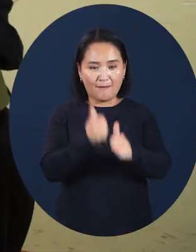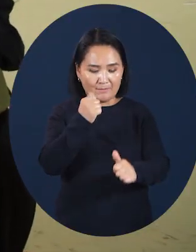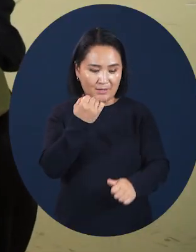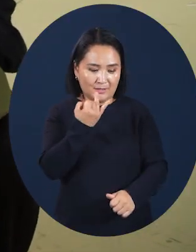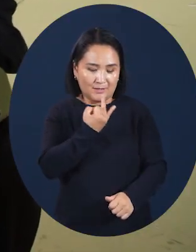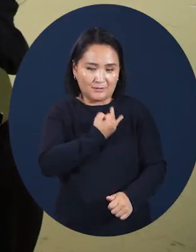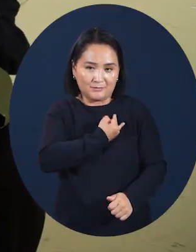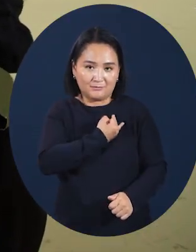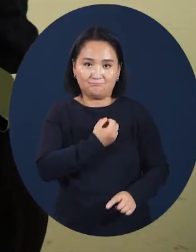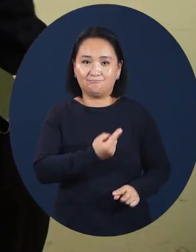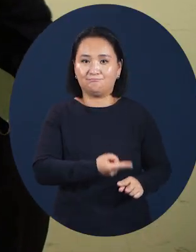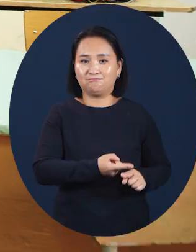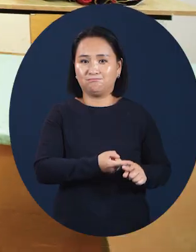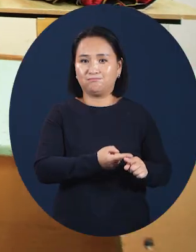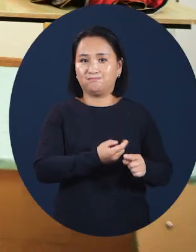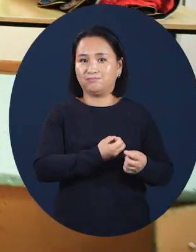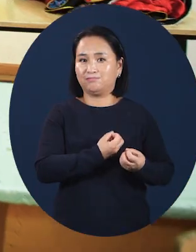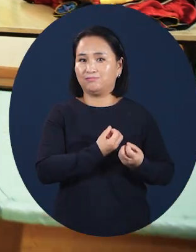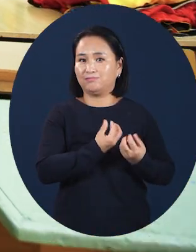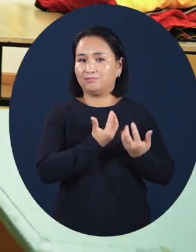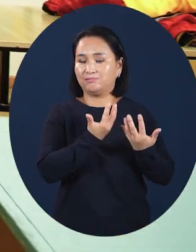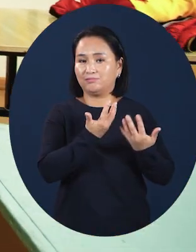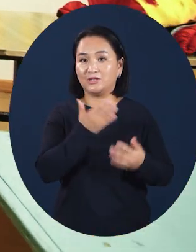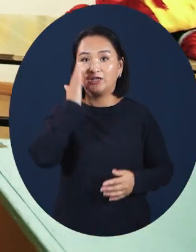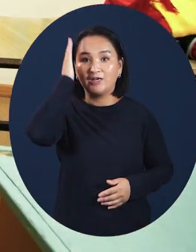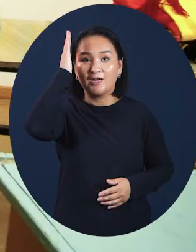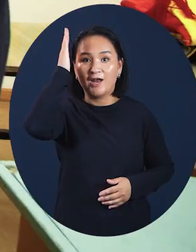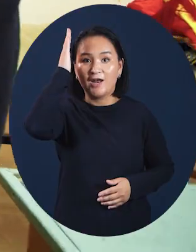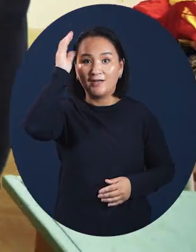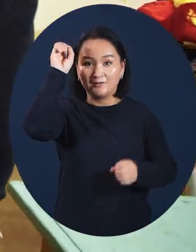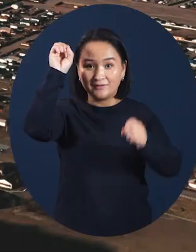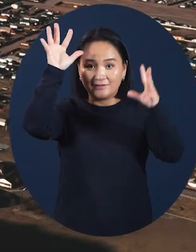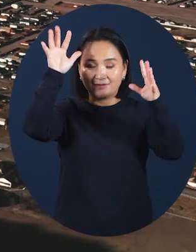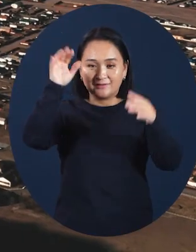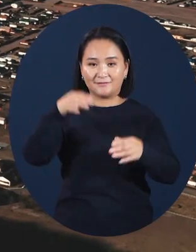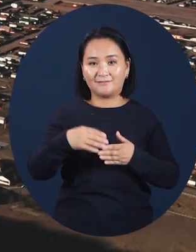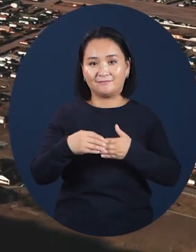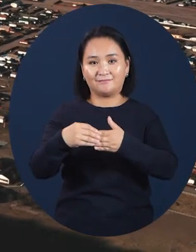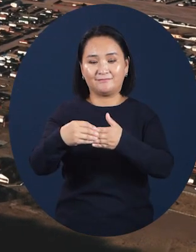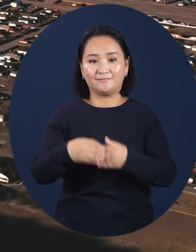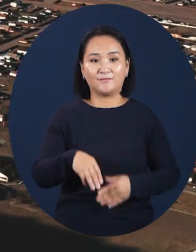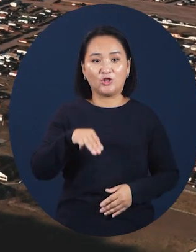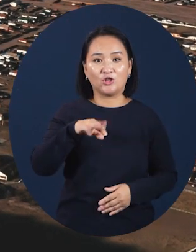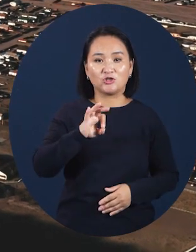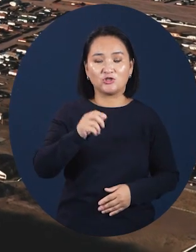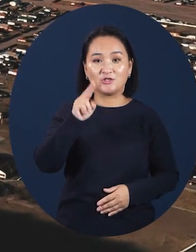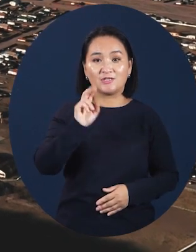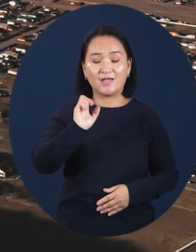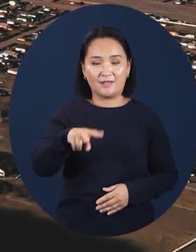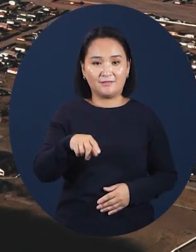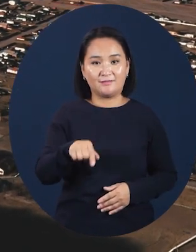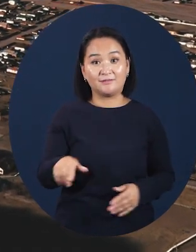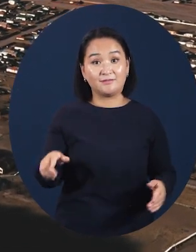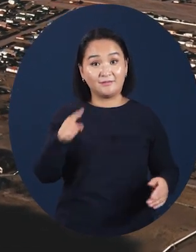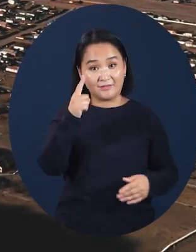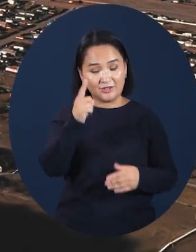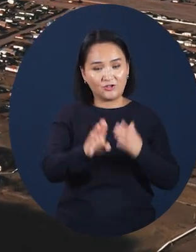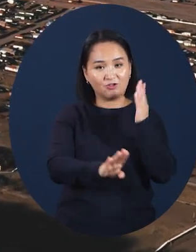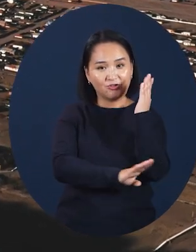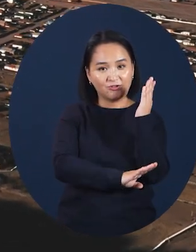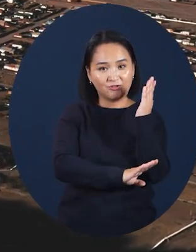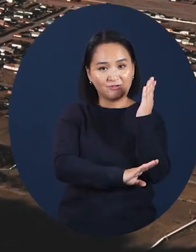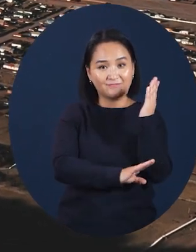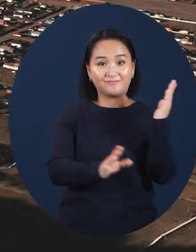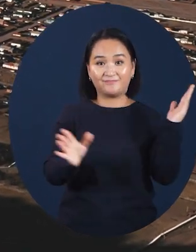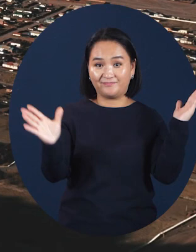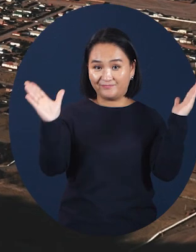нь өдрөөс өдөрт бадамлаж гэрэлт ирээдүйн хөдөлнө. Тосон цинглийн нэгэн үдэш ийхүү жаргаж